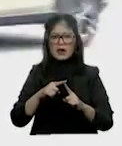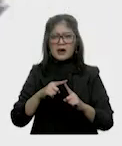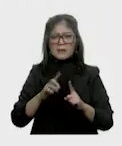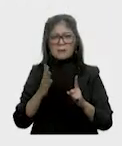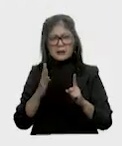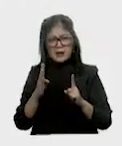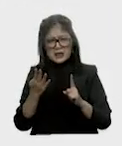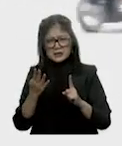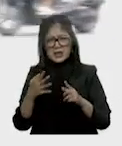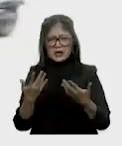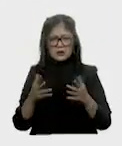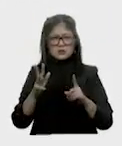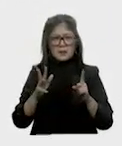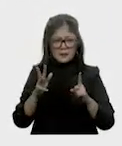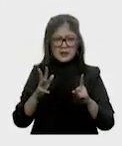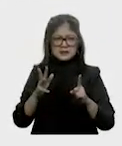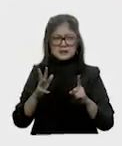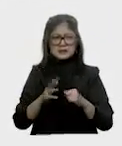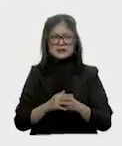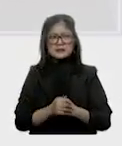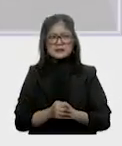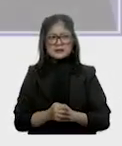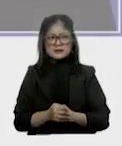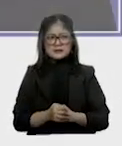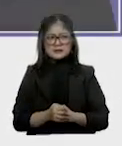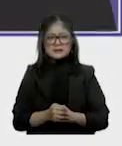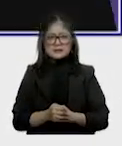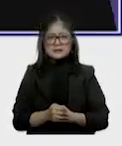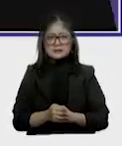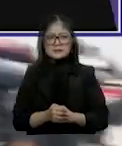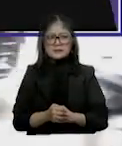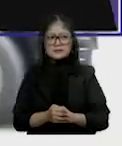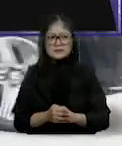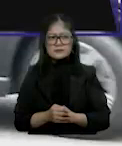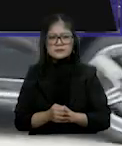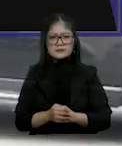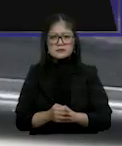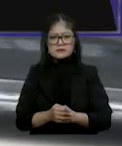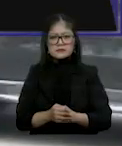14 apa 19 gitu. Oke. Baik. Ada siapa sama siapa cawapres?